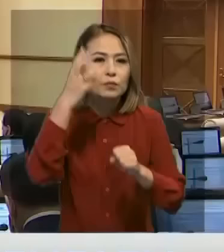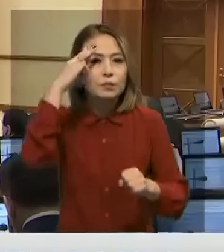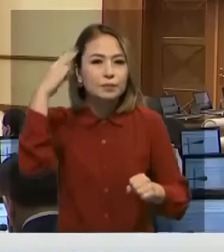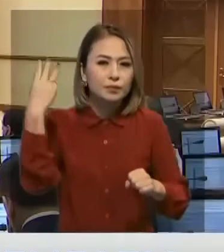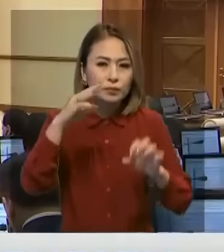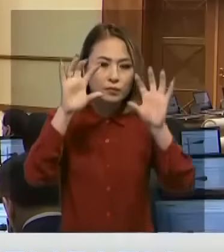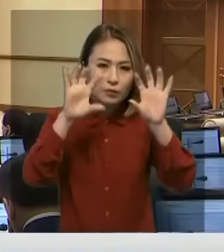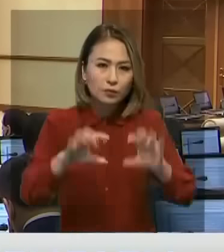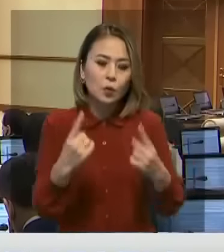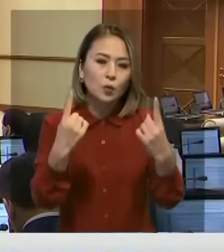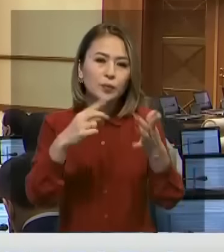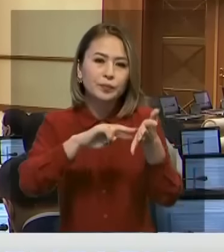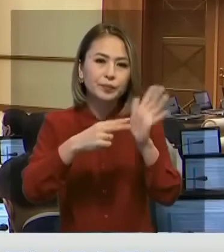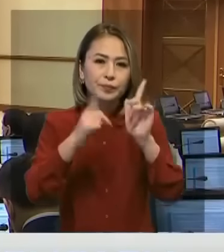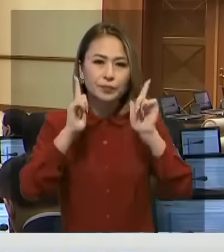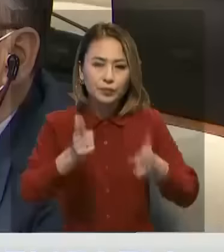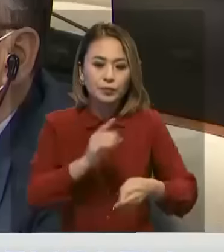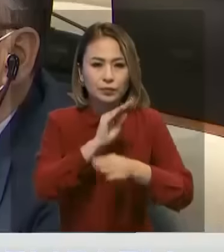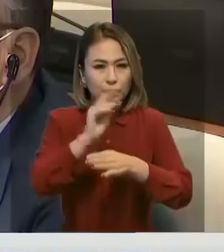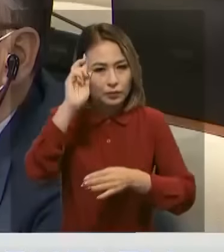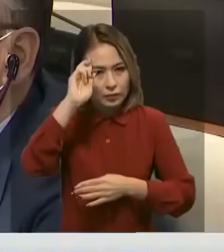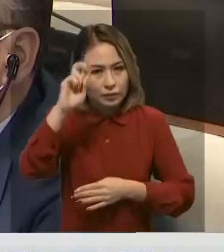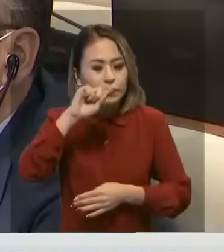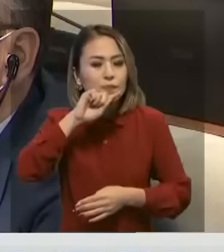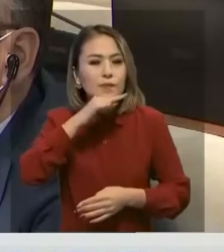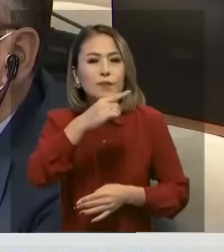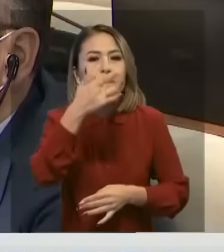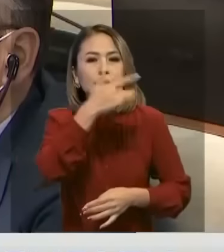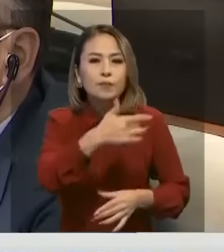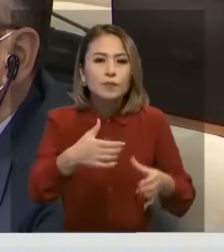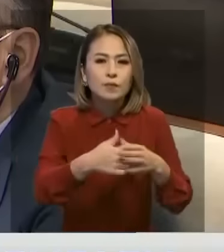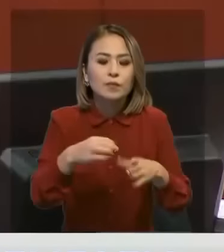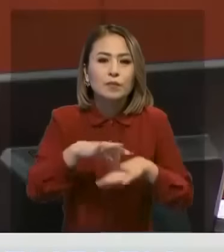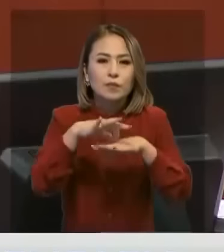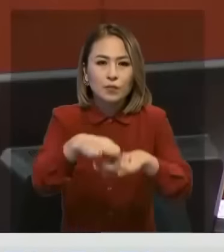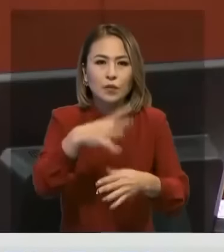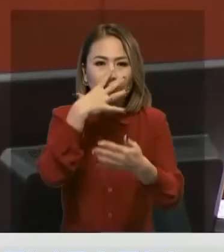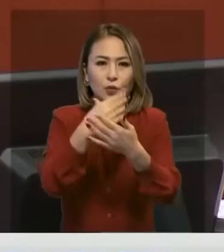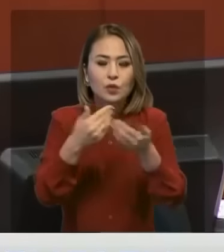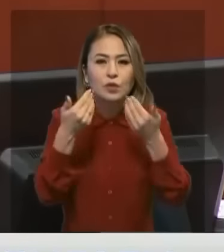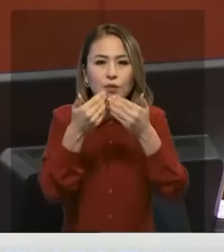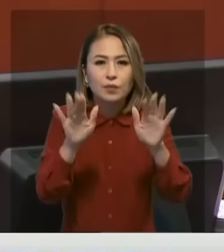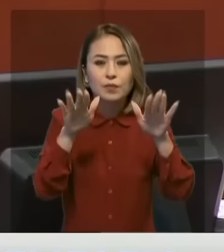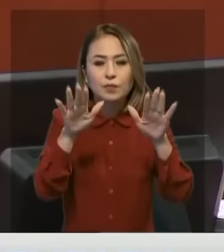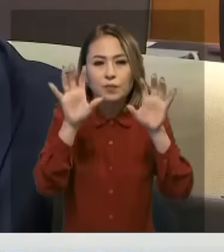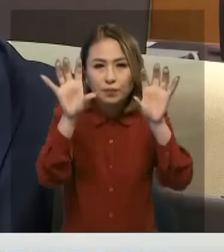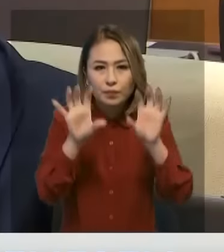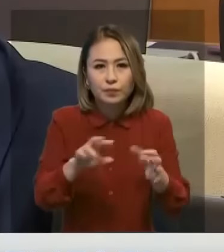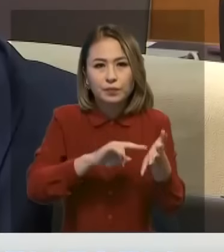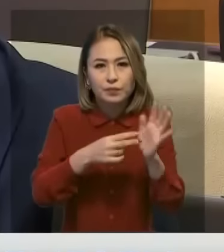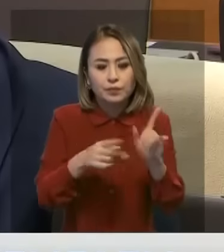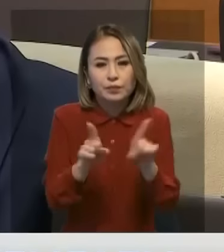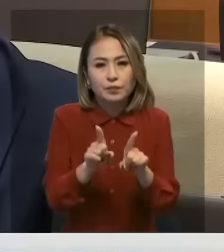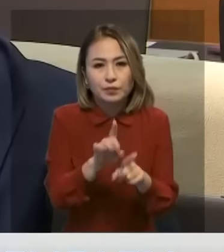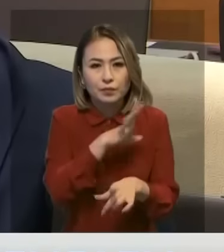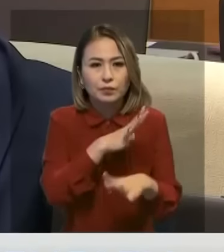бағытталған ірі заң жобаларын мақұлдаған. Сонымен қатар мемлекеттің экономикалық саясатын жүргізуге жол ашатын бірқатар заң